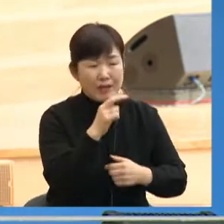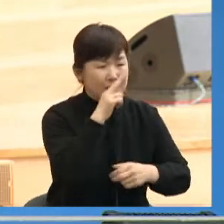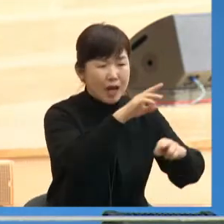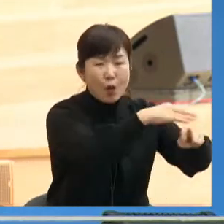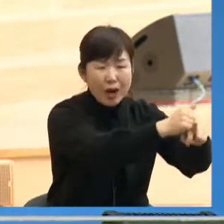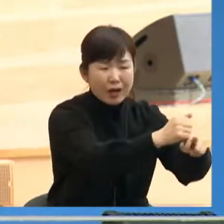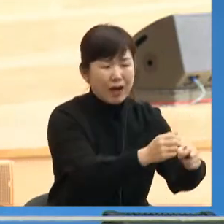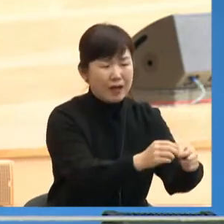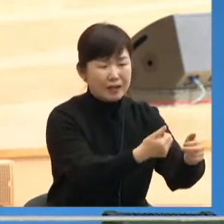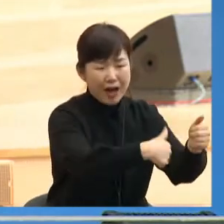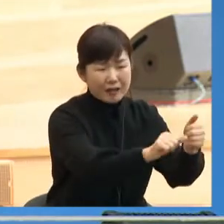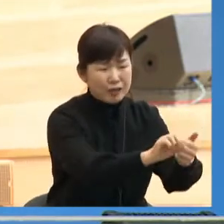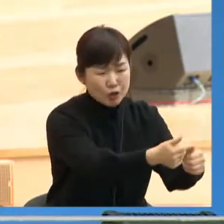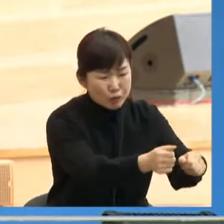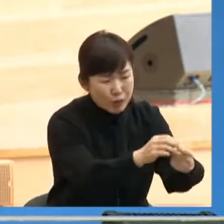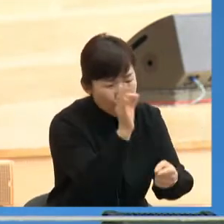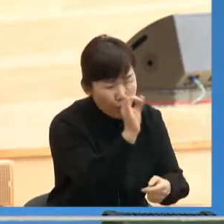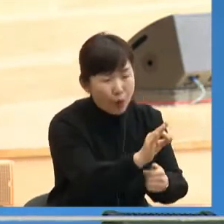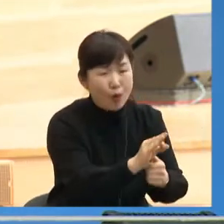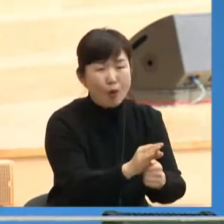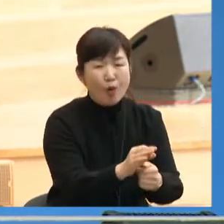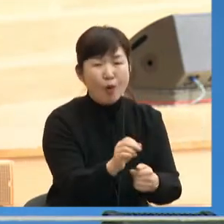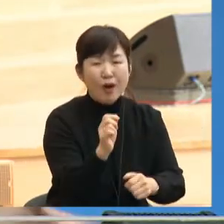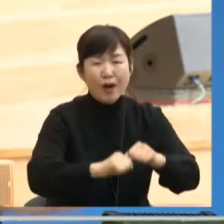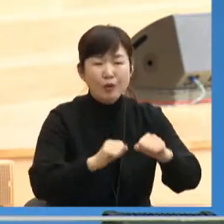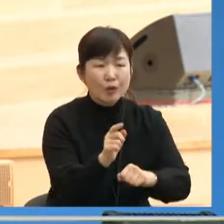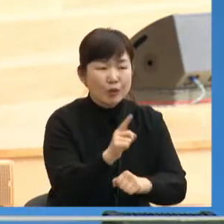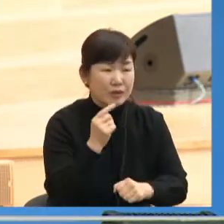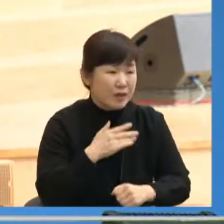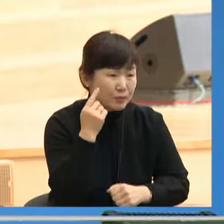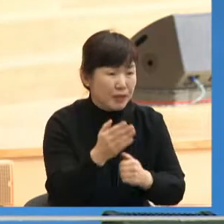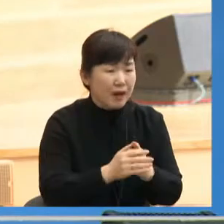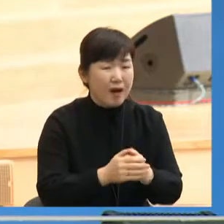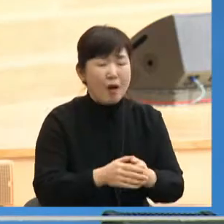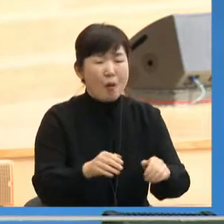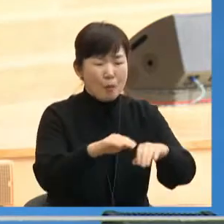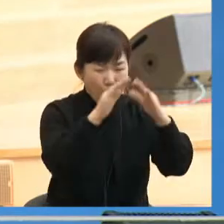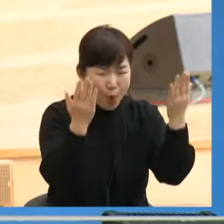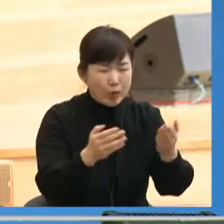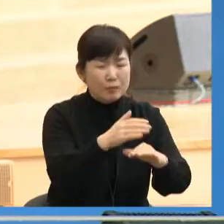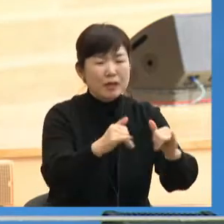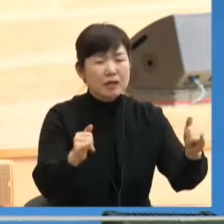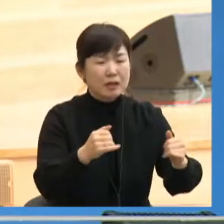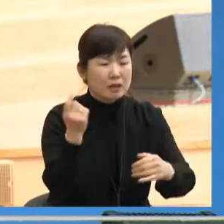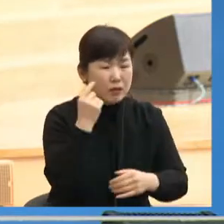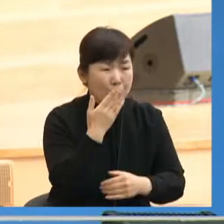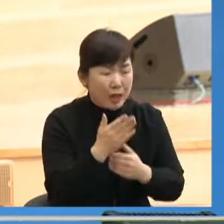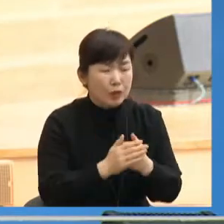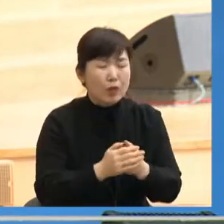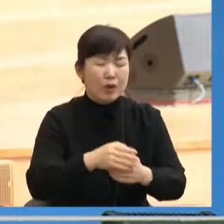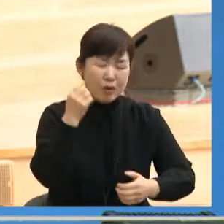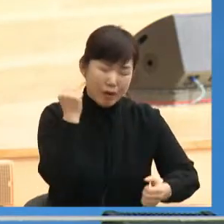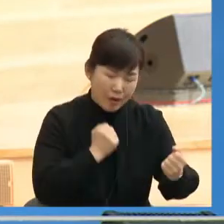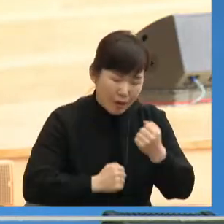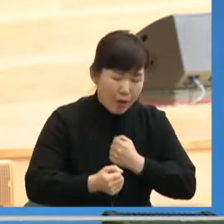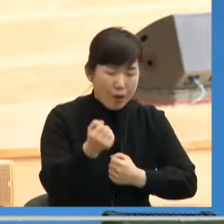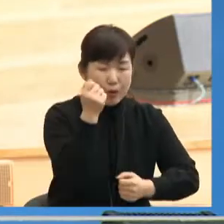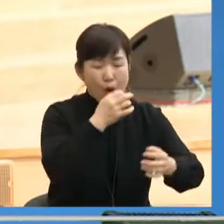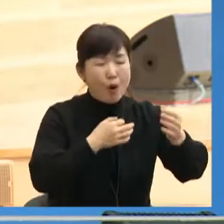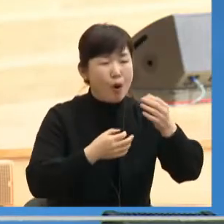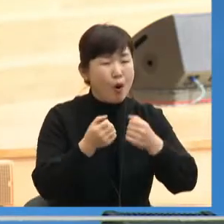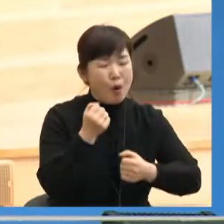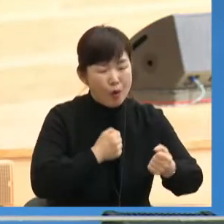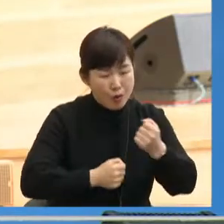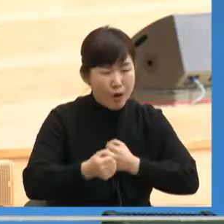요나단의 죽음에 여러분 뭘 하는지 아세요? 온 백성이 들을 수 있도록 통곡하며 노래를 불러요. 그 노래를